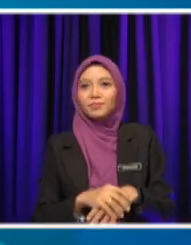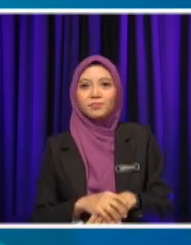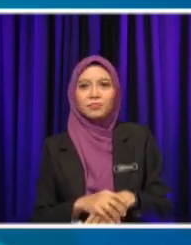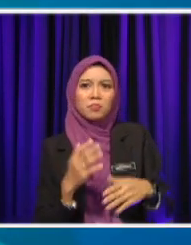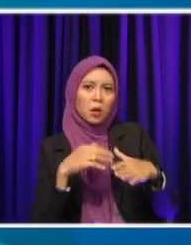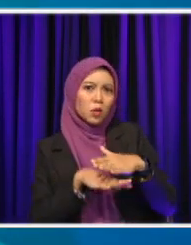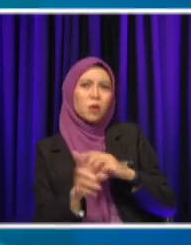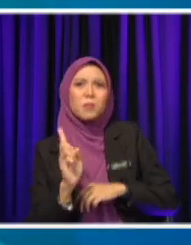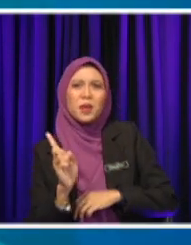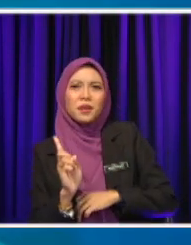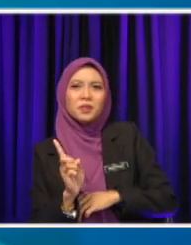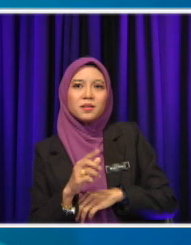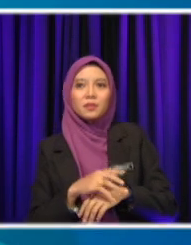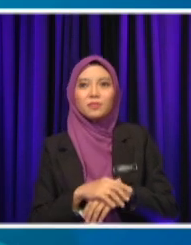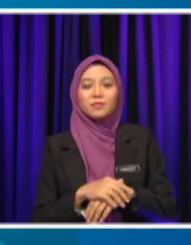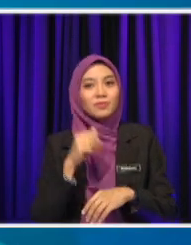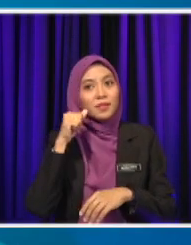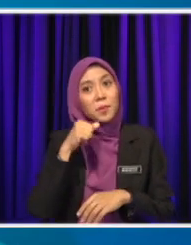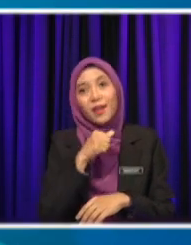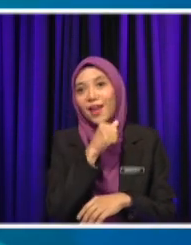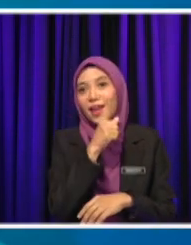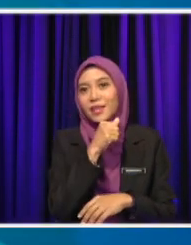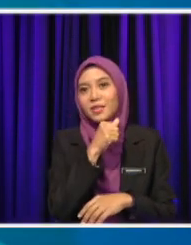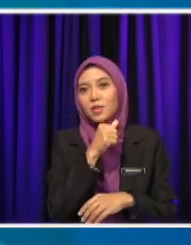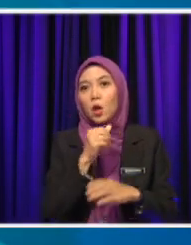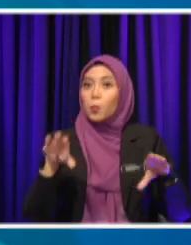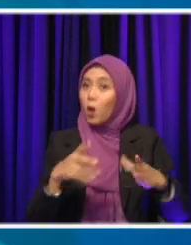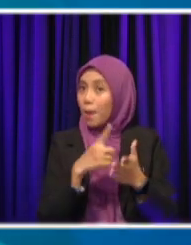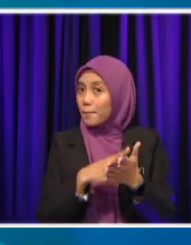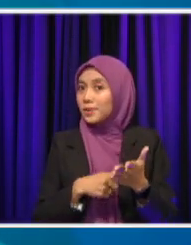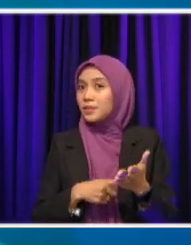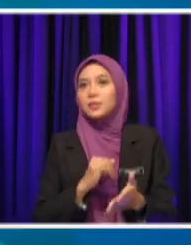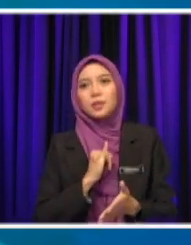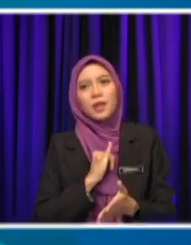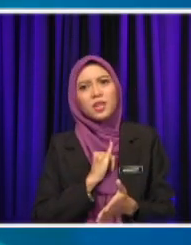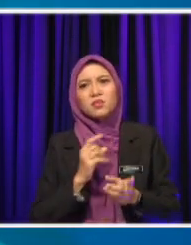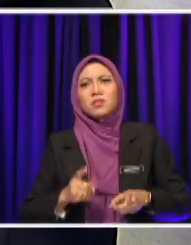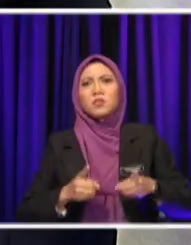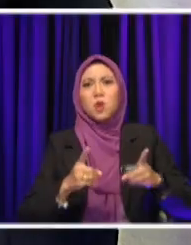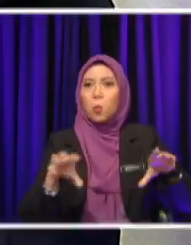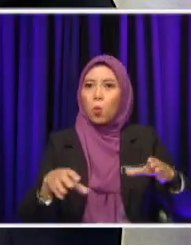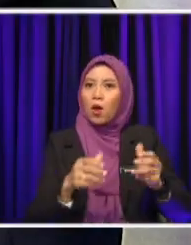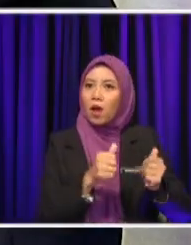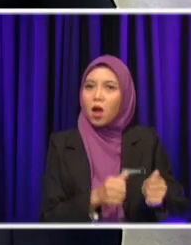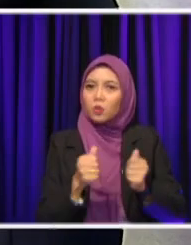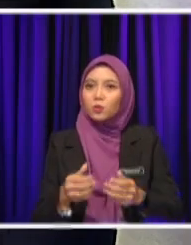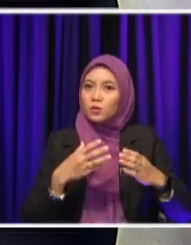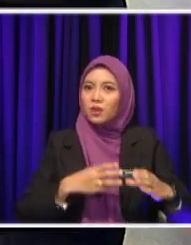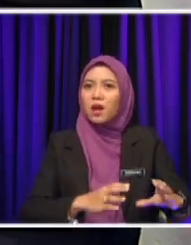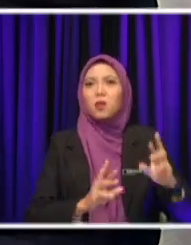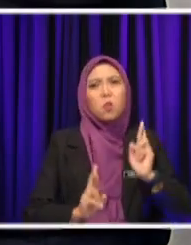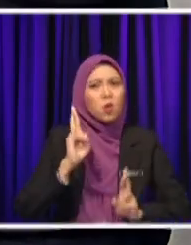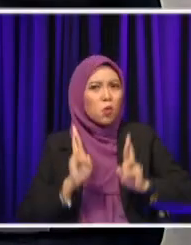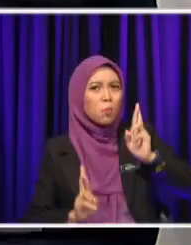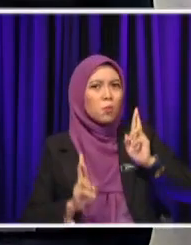Masuk kat sini. Aiman. Ya cikgu. Tengah buat apa tu Aiman? Saya tengah buat pengaturcaraan ni nak buat robot cikgu.